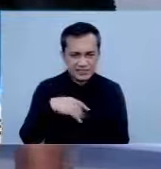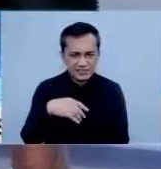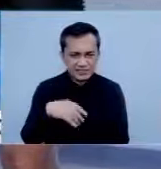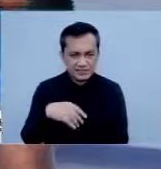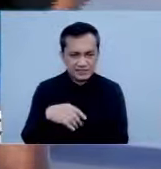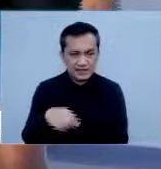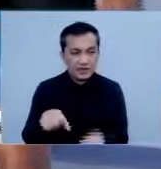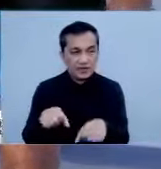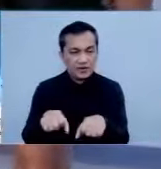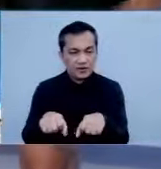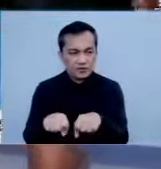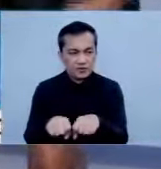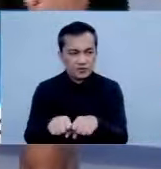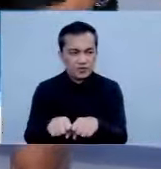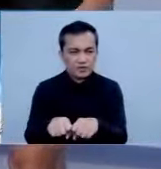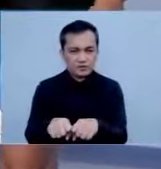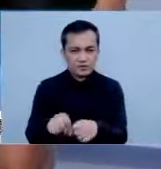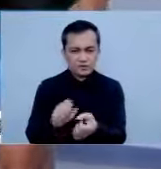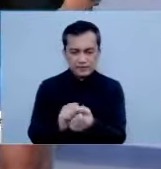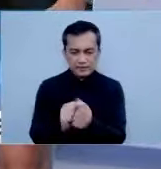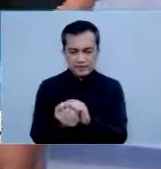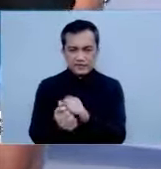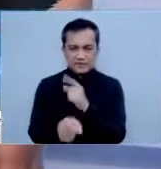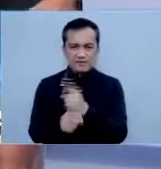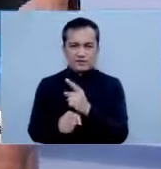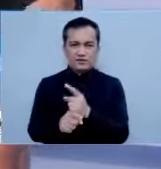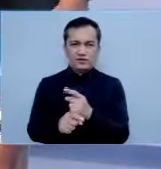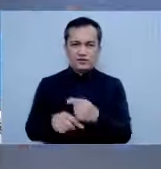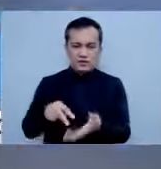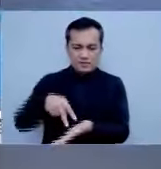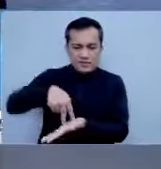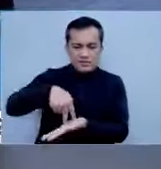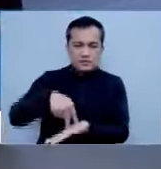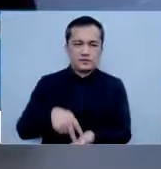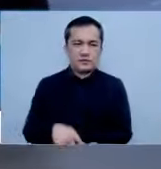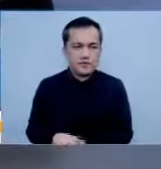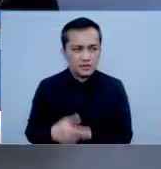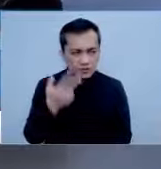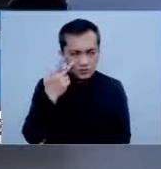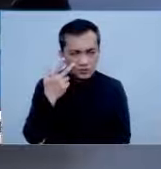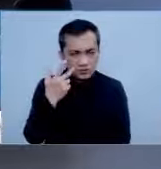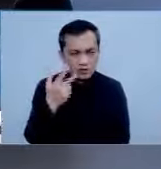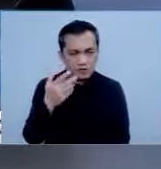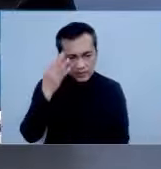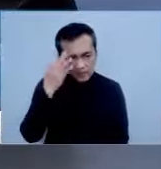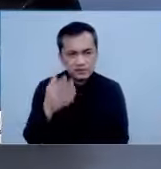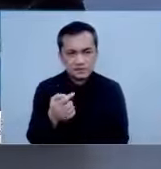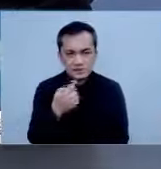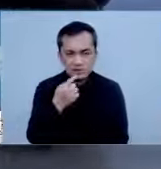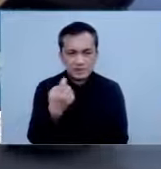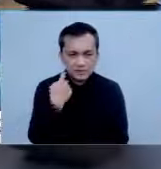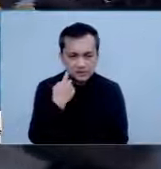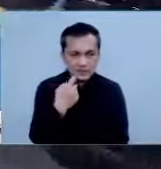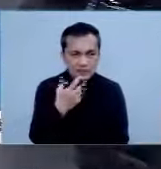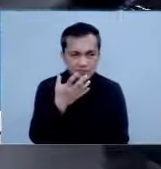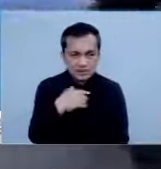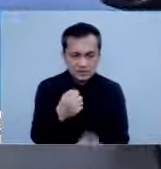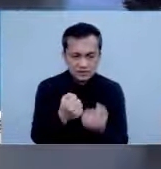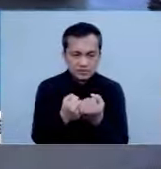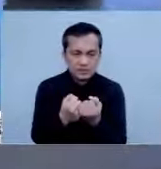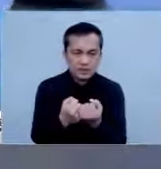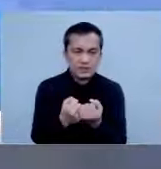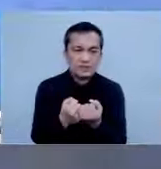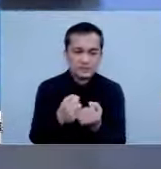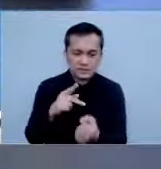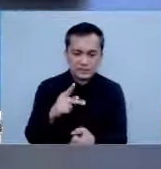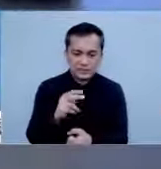Para makorek yung form mo sa paglalakad. Yes. So gusto ko lang din malaman, nabanggit nyo kanina, ang ganda ng support niya sa knees, pwede rin ben